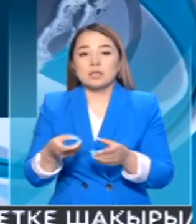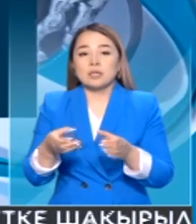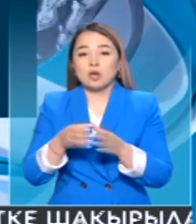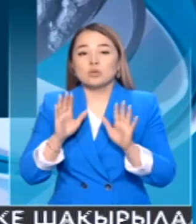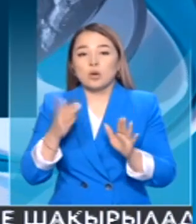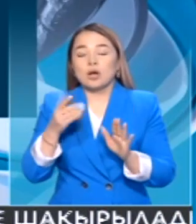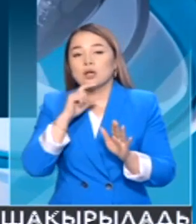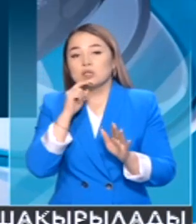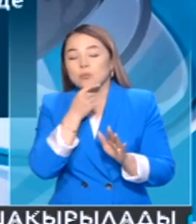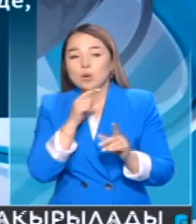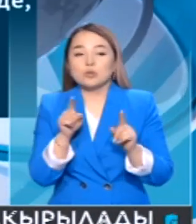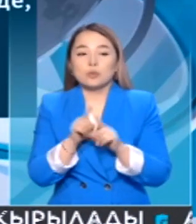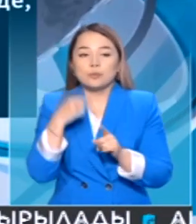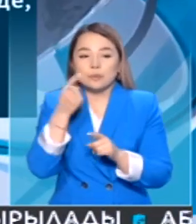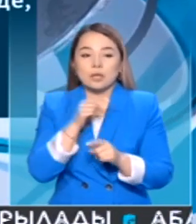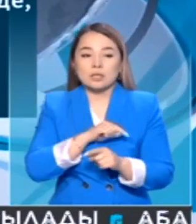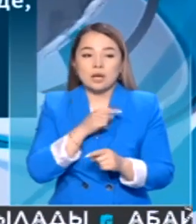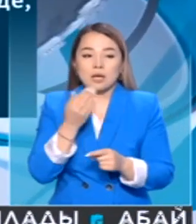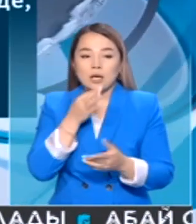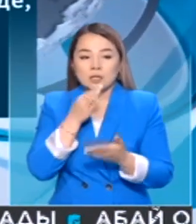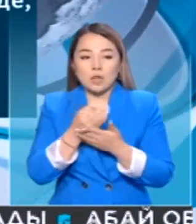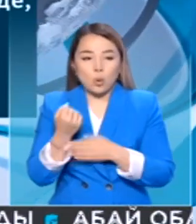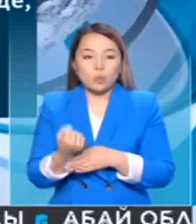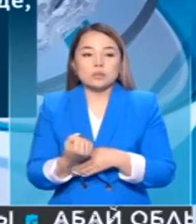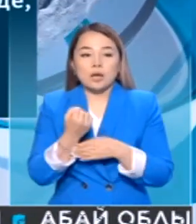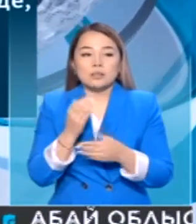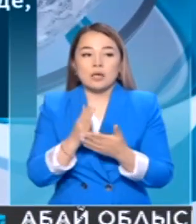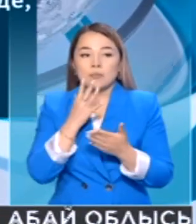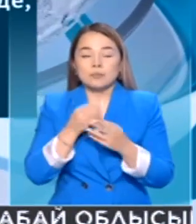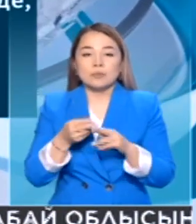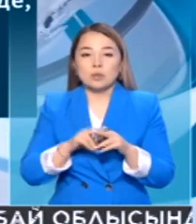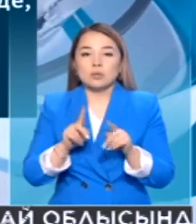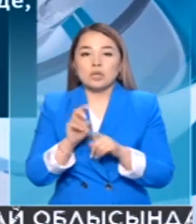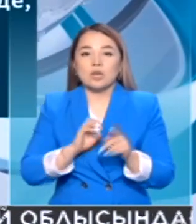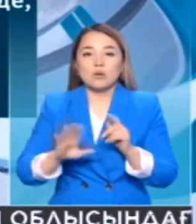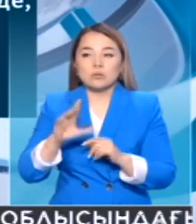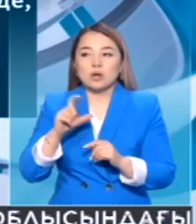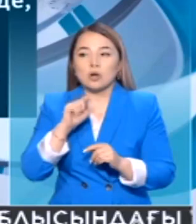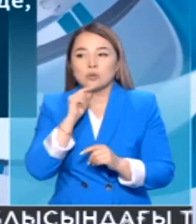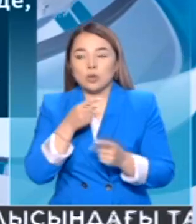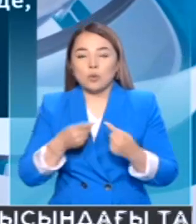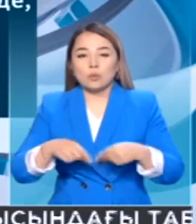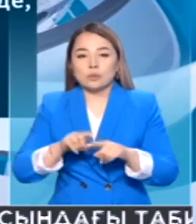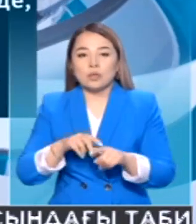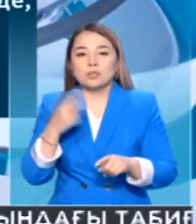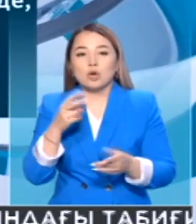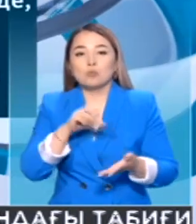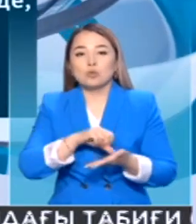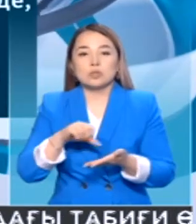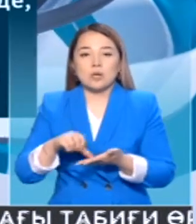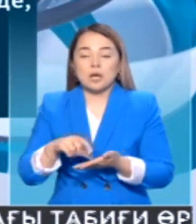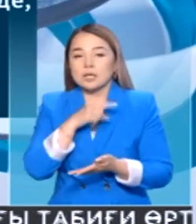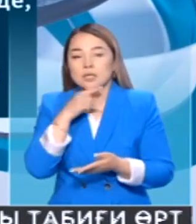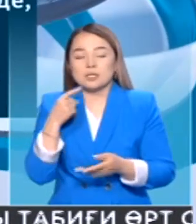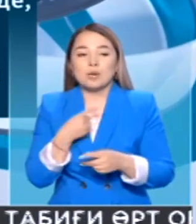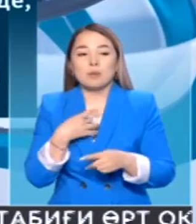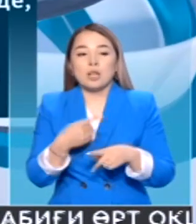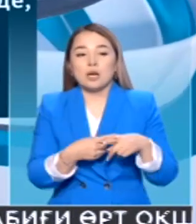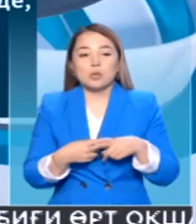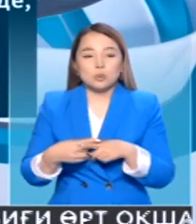тек экономикалық сипатта болуын қолдайды. Бүгінде Еуразия экономикалық одағының екі мүшесі Ресей мен Беларусь